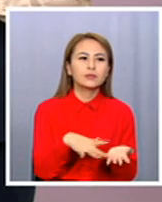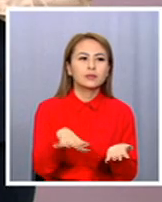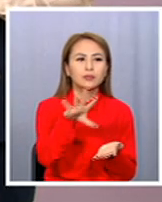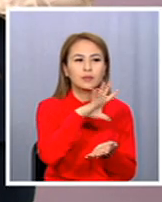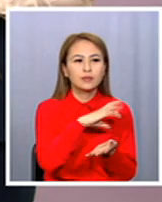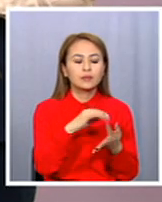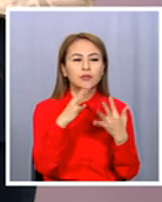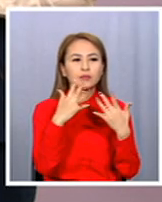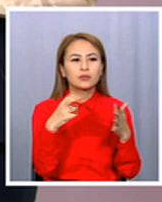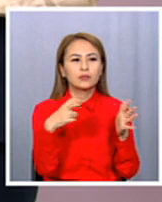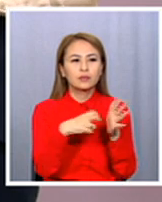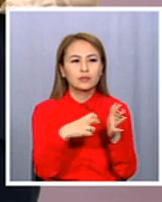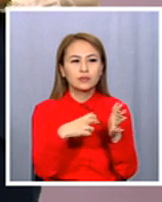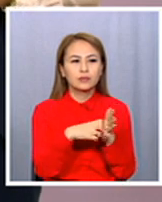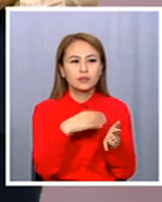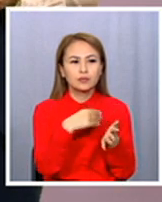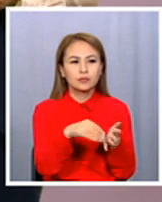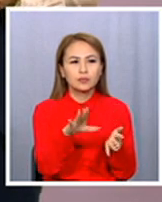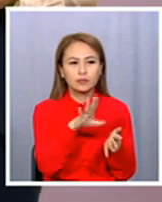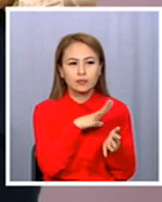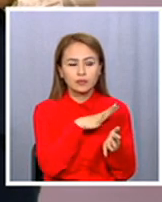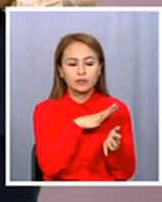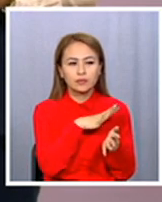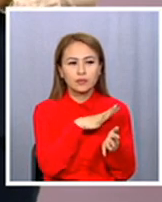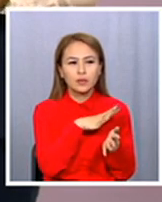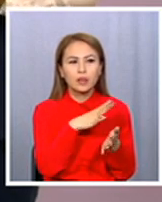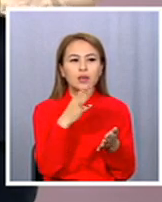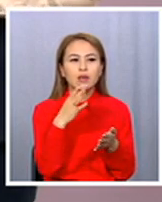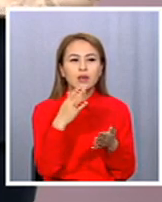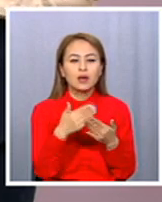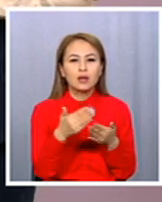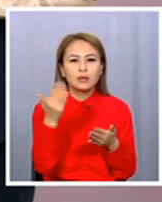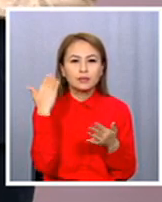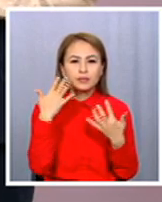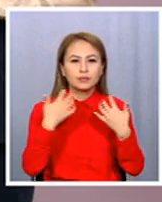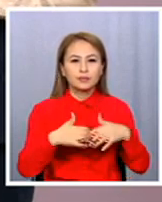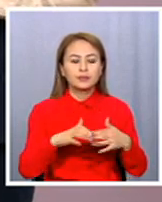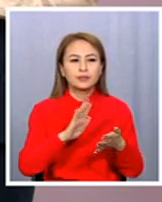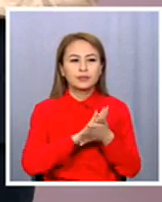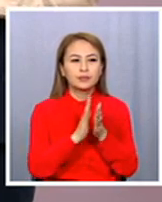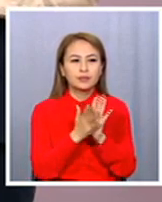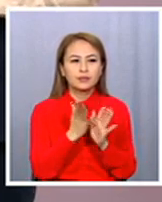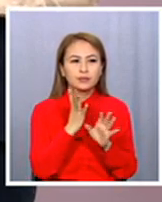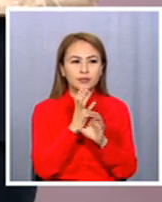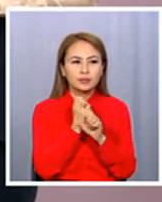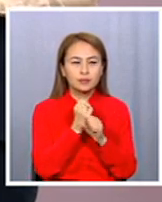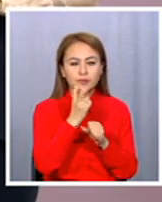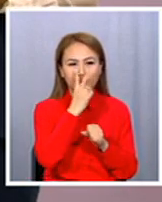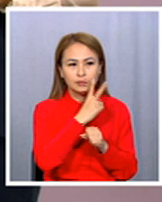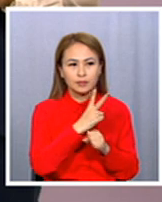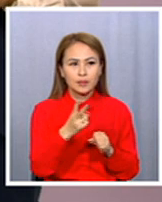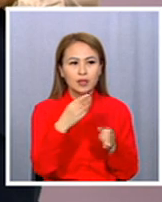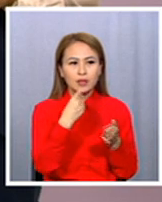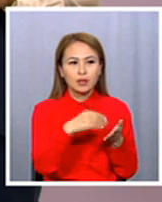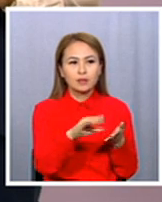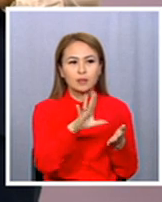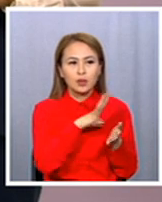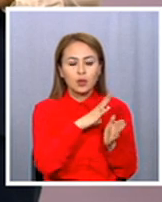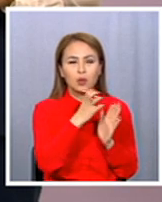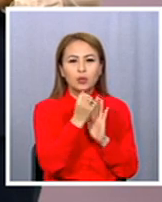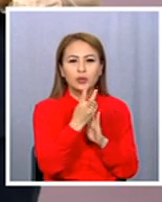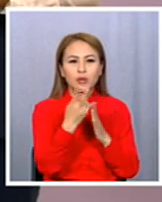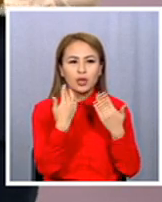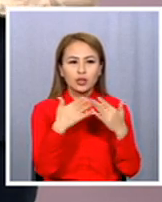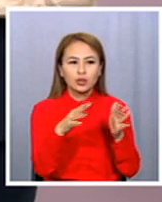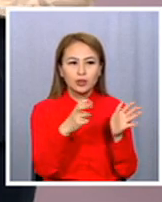Туристер барлығы неше ашық қат сатып алды? Алдымен есептің қысқаша шартына назар аударайық. Сатып алды 12 ашық